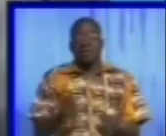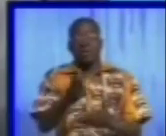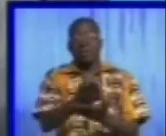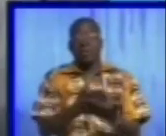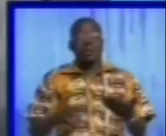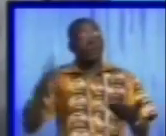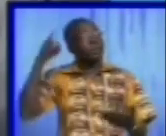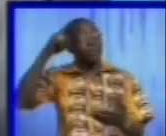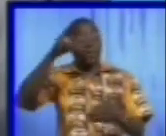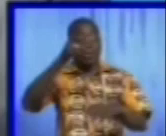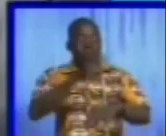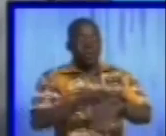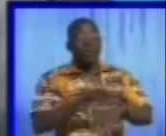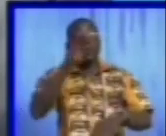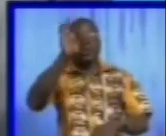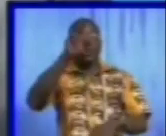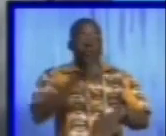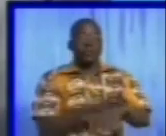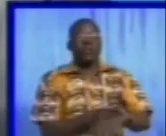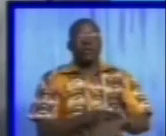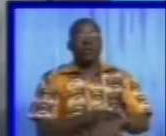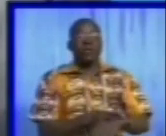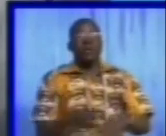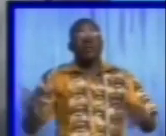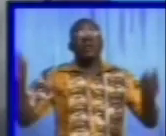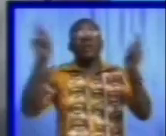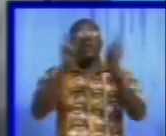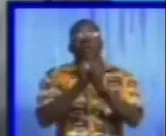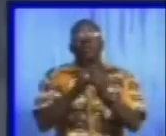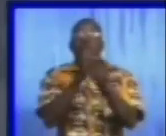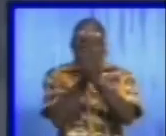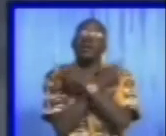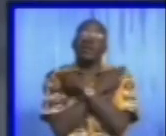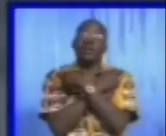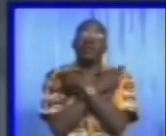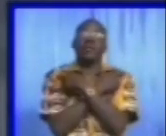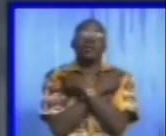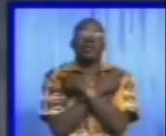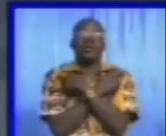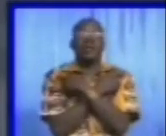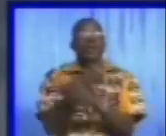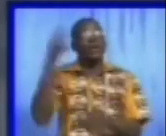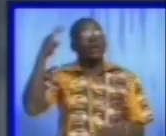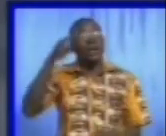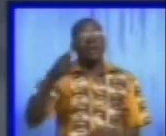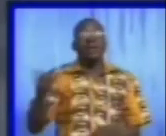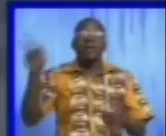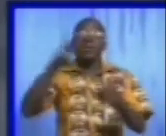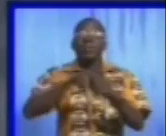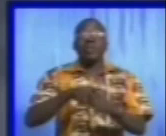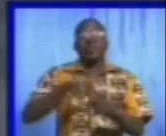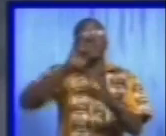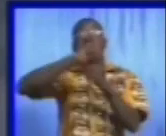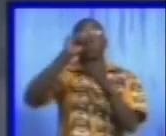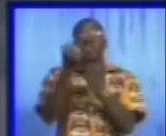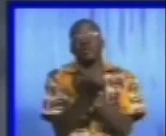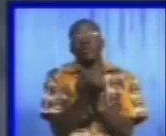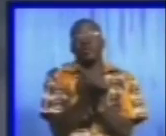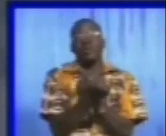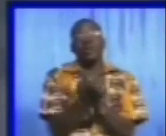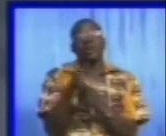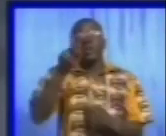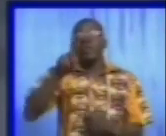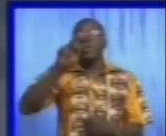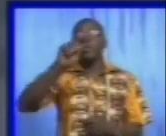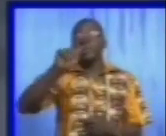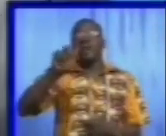9h. Elle réunira évidemment principalement les retraités, mais aussi les partenaires sociaux que sont le patronat